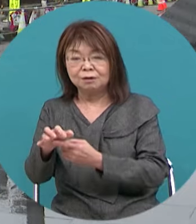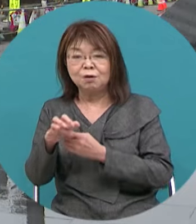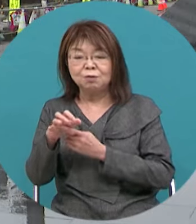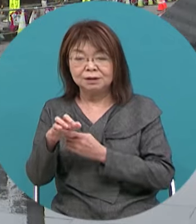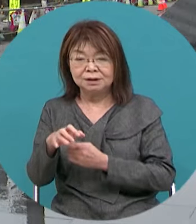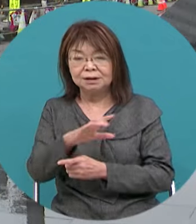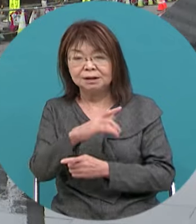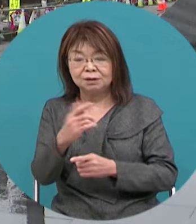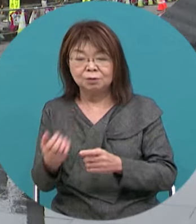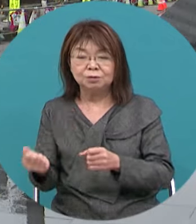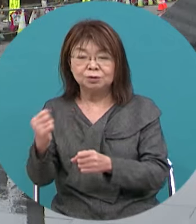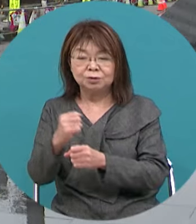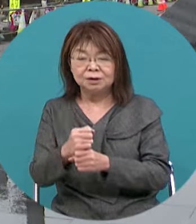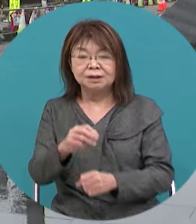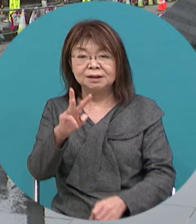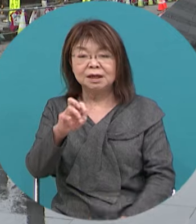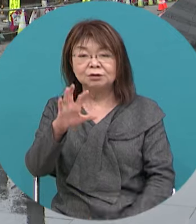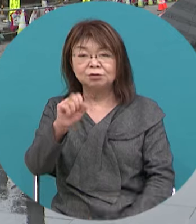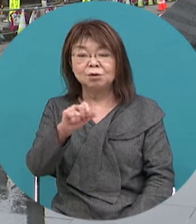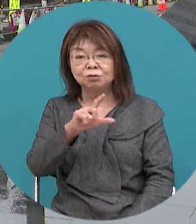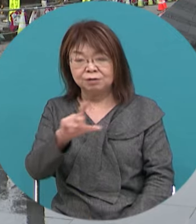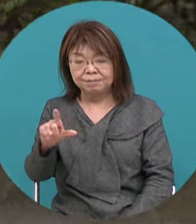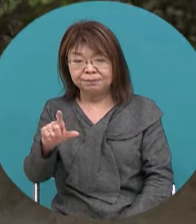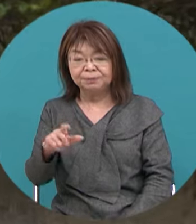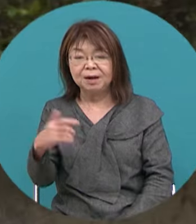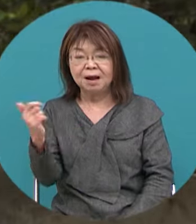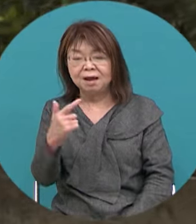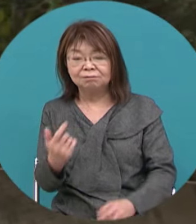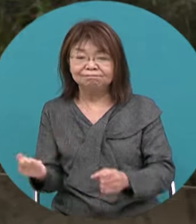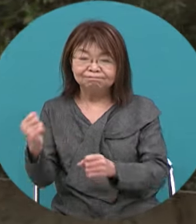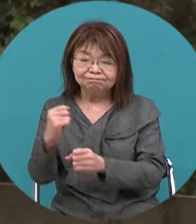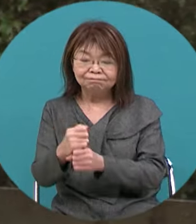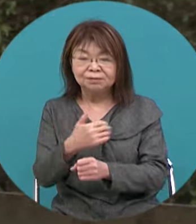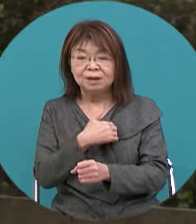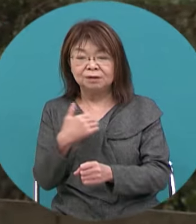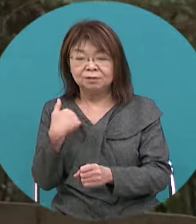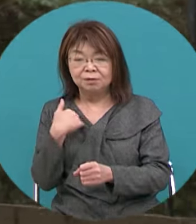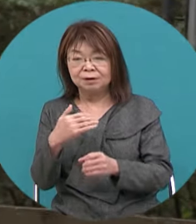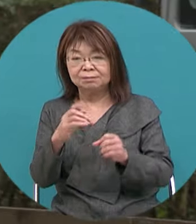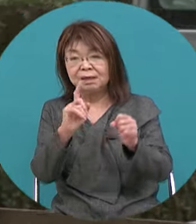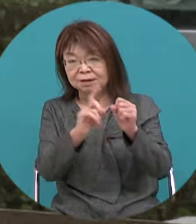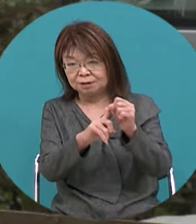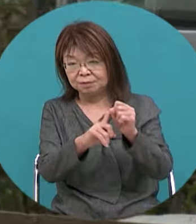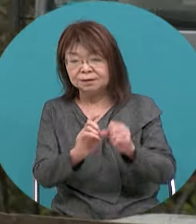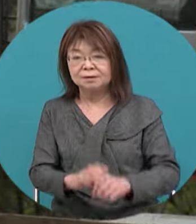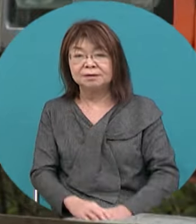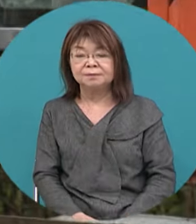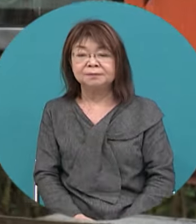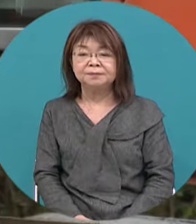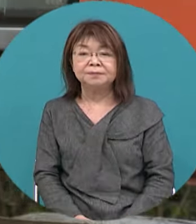そ30億円を計上し、早期の復旧を目指します。